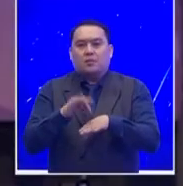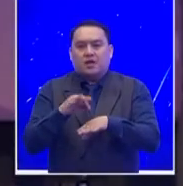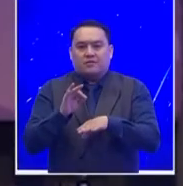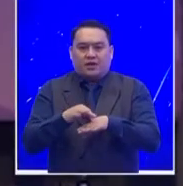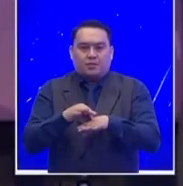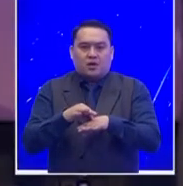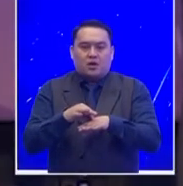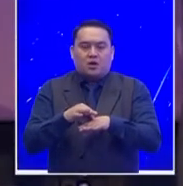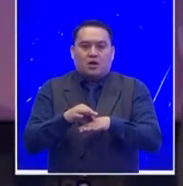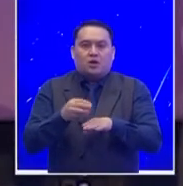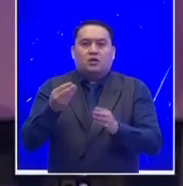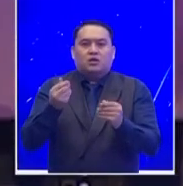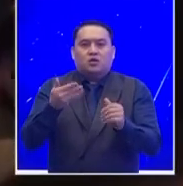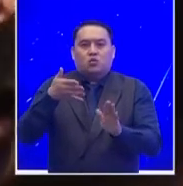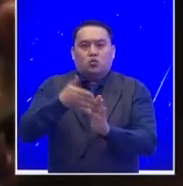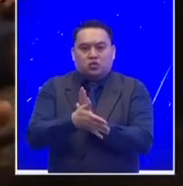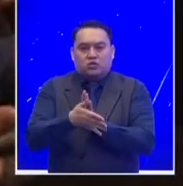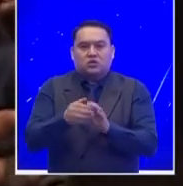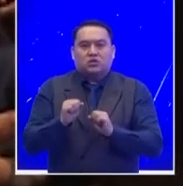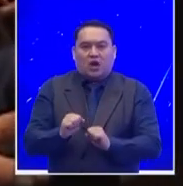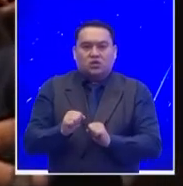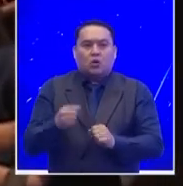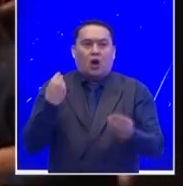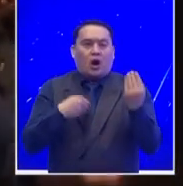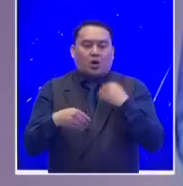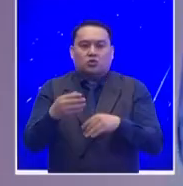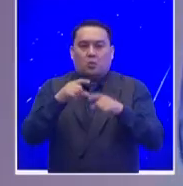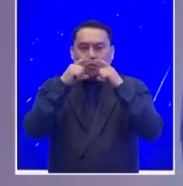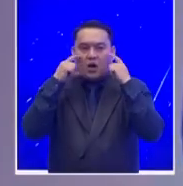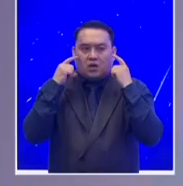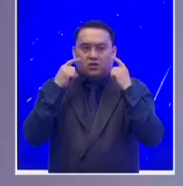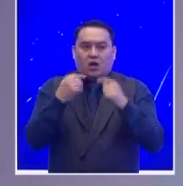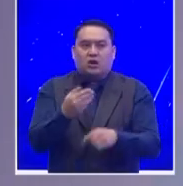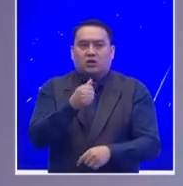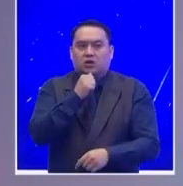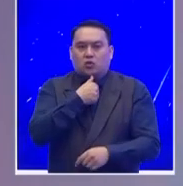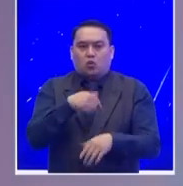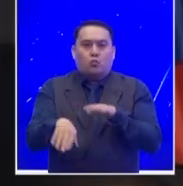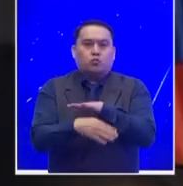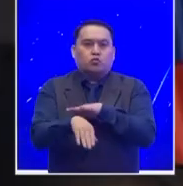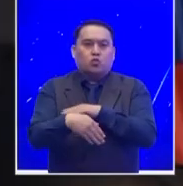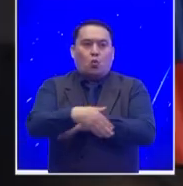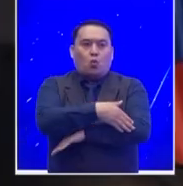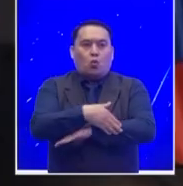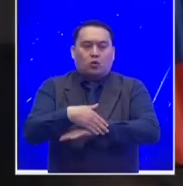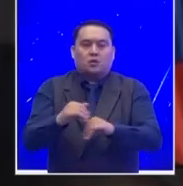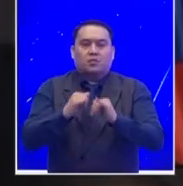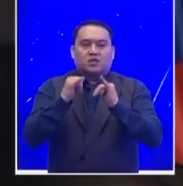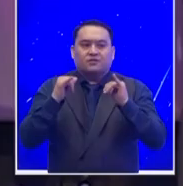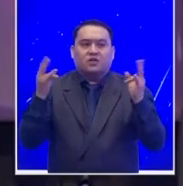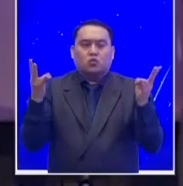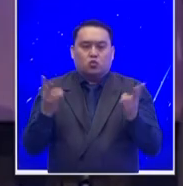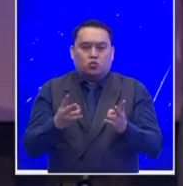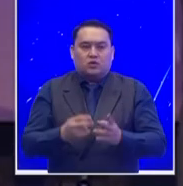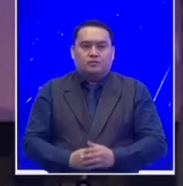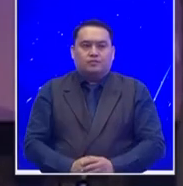вируса. Он жертвует деньги на защитную одежду и медицинские маски. «Я не хочу видеть пустые улицы, они должны процветать», – заявил